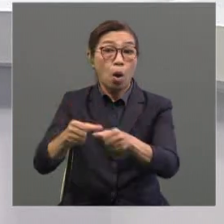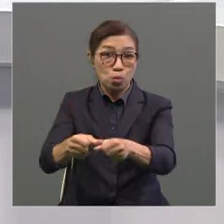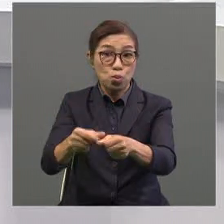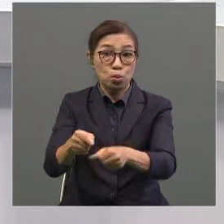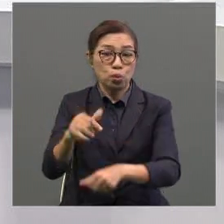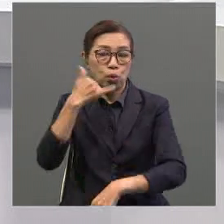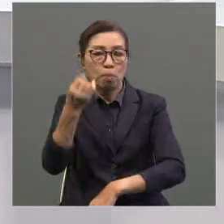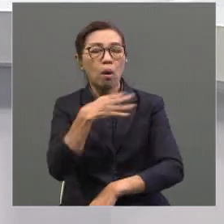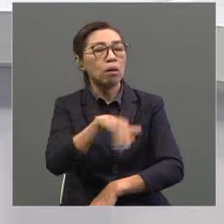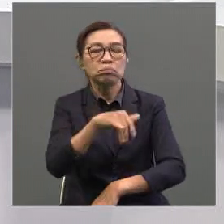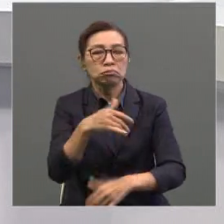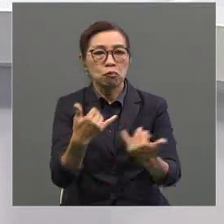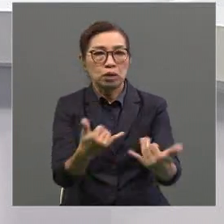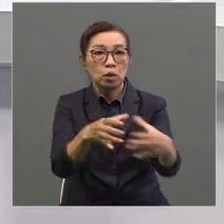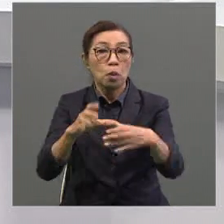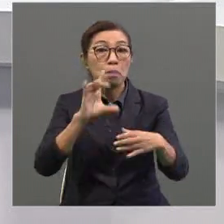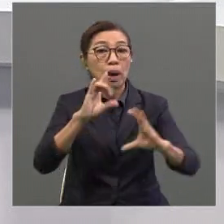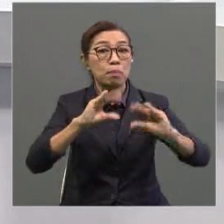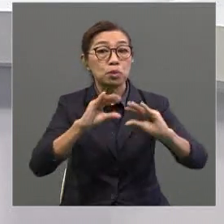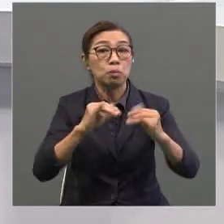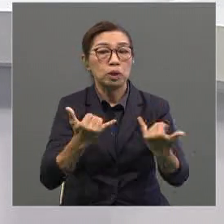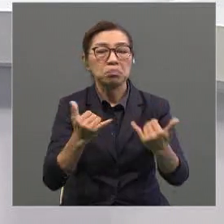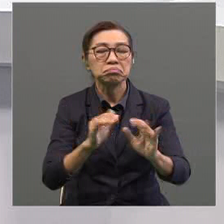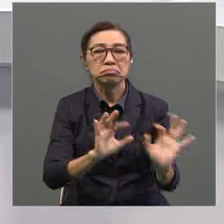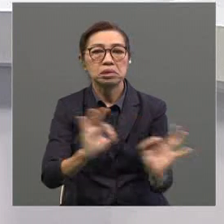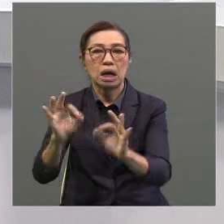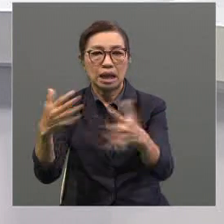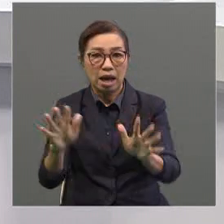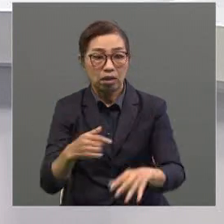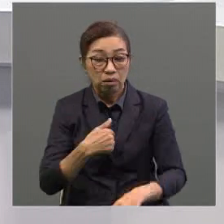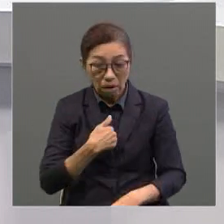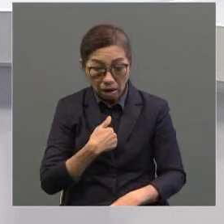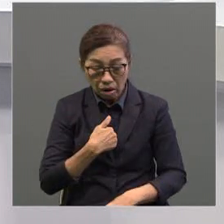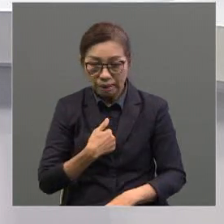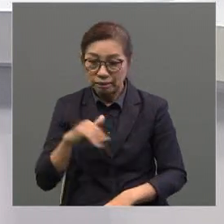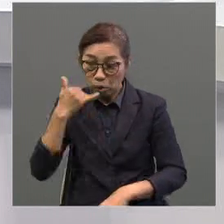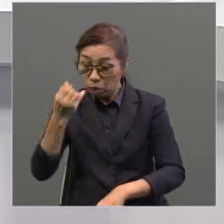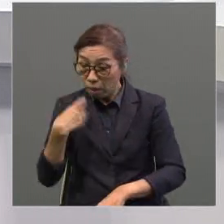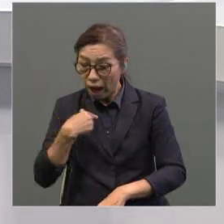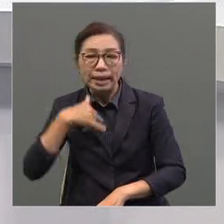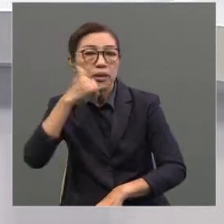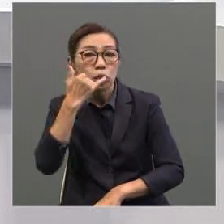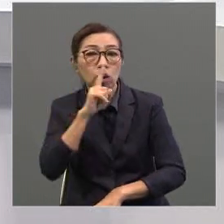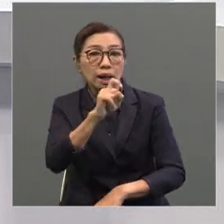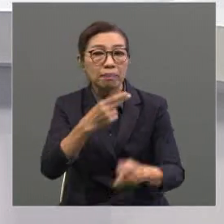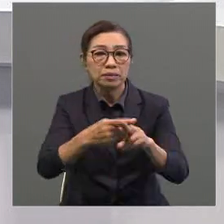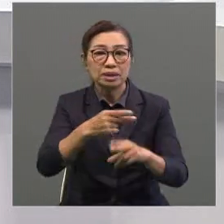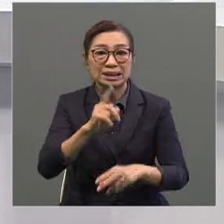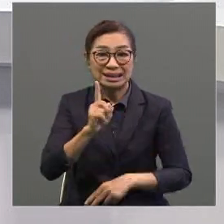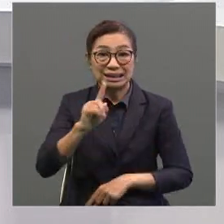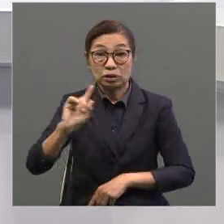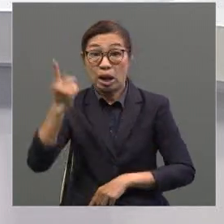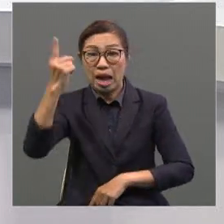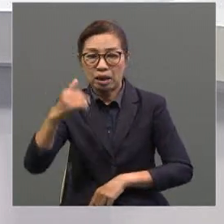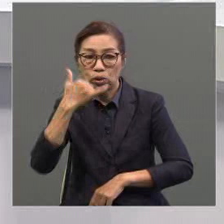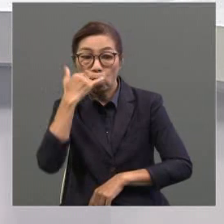เลื่อนออกไปแล้วนะวันนี้ไม่มีการหารือในส่วนของ 8พรรคการเมืองทันทีทันใดทันดิฉันเลยโทรศัพท์ฟังแว่วๆว่าคือตอนแรกโทรหา